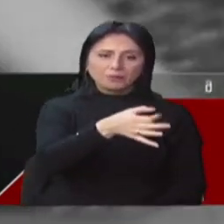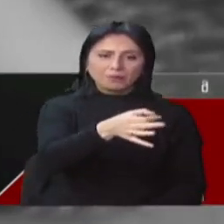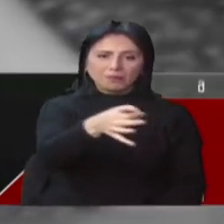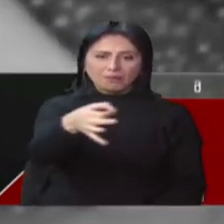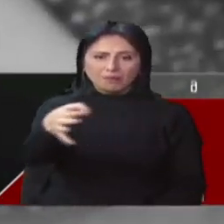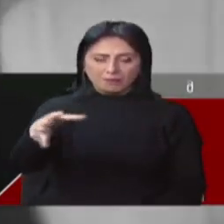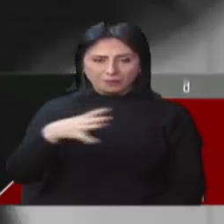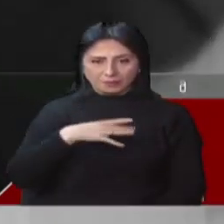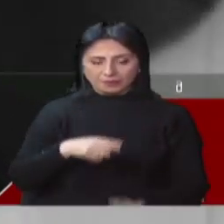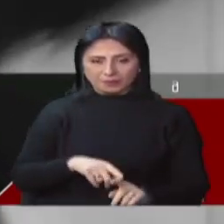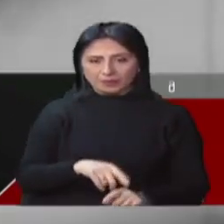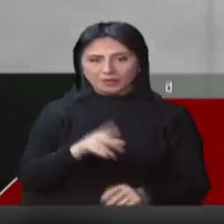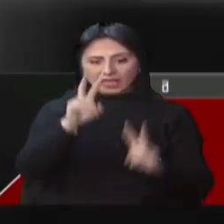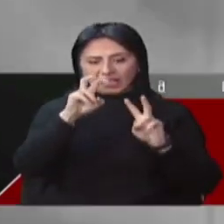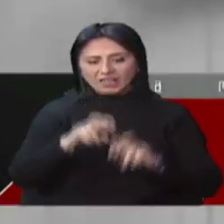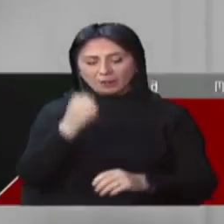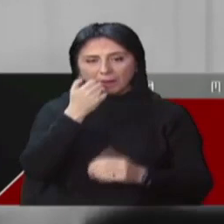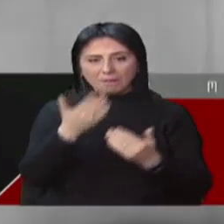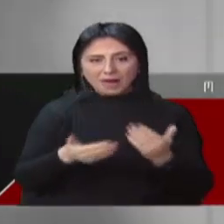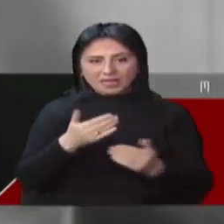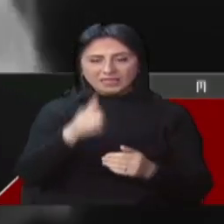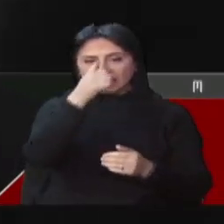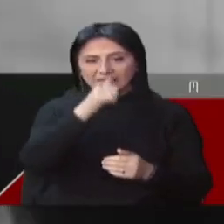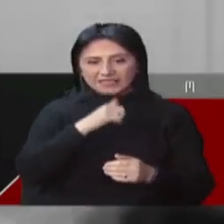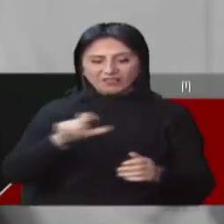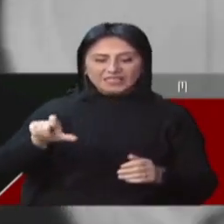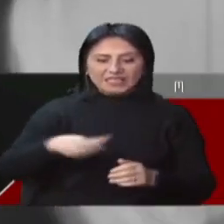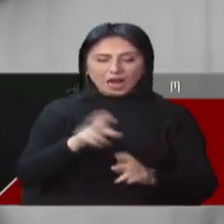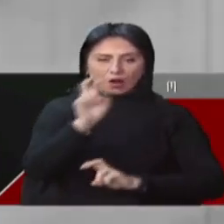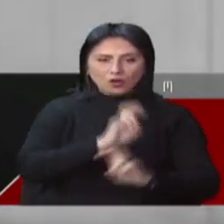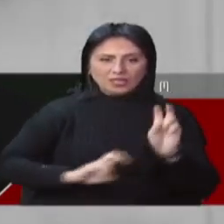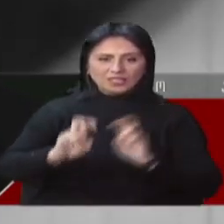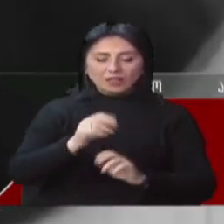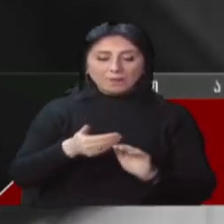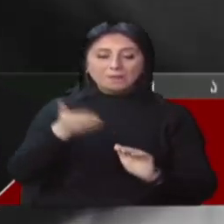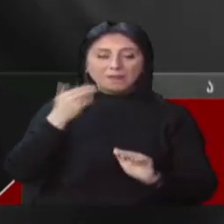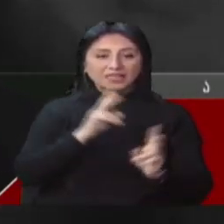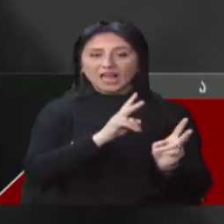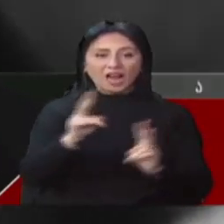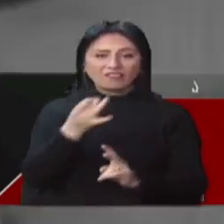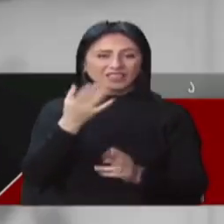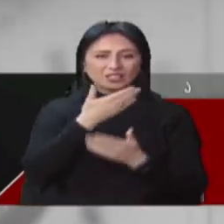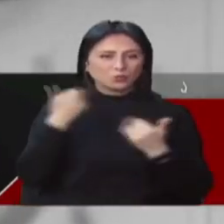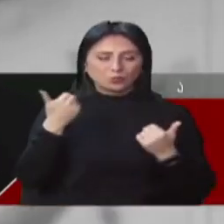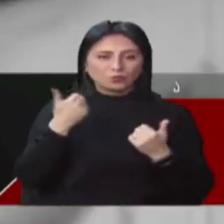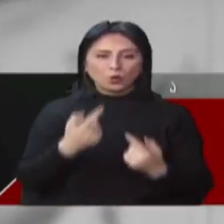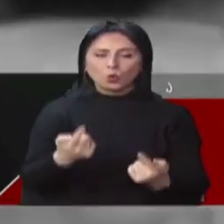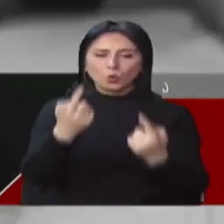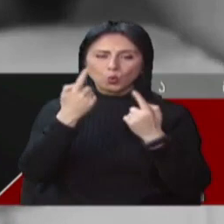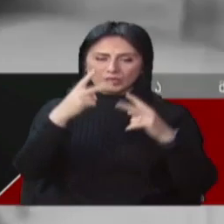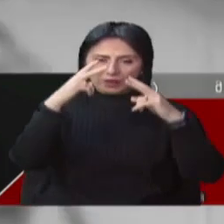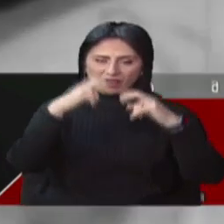და კუთხეში დადიოდა. იკვლევდა მასალებს, ძეგლებს, წყაროებს, რომლითაც მანამდე არავინ ინტერესდებოდა.